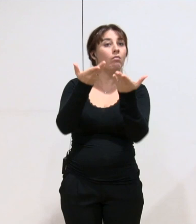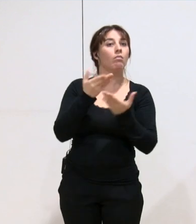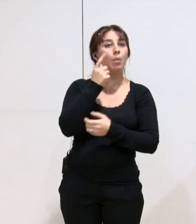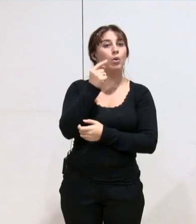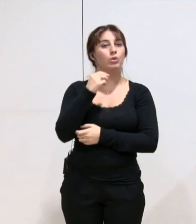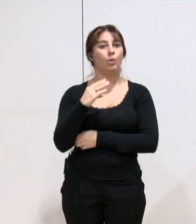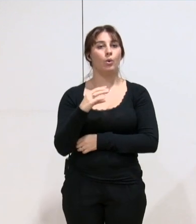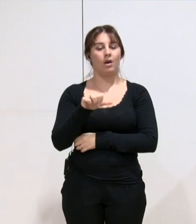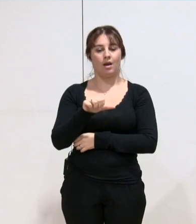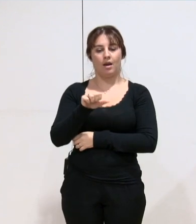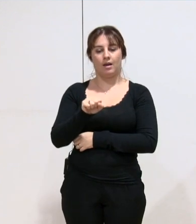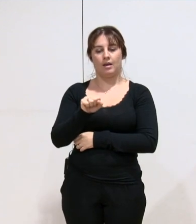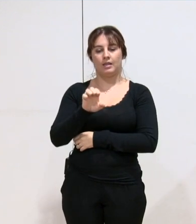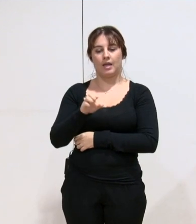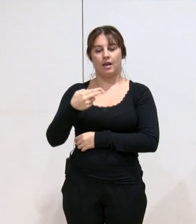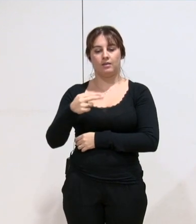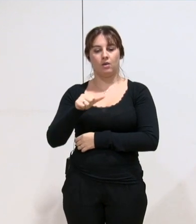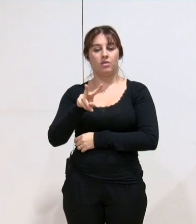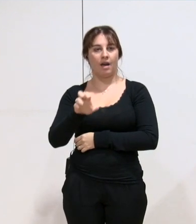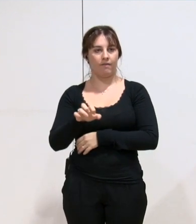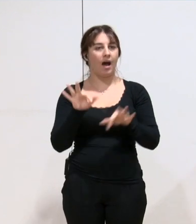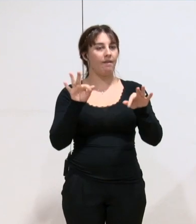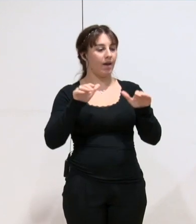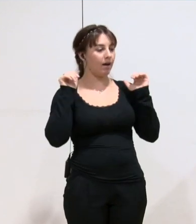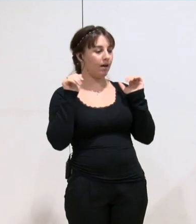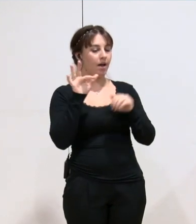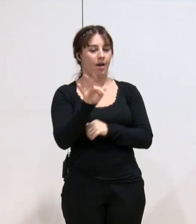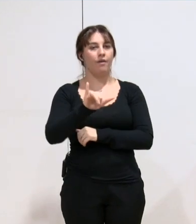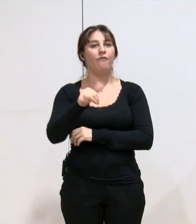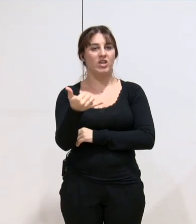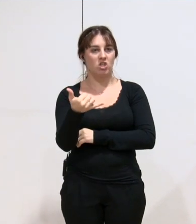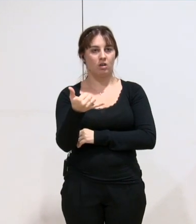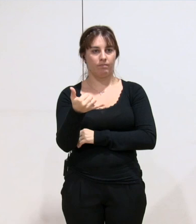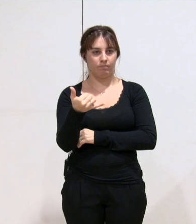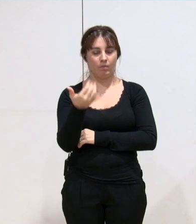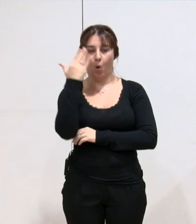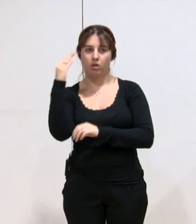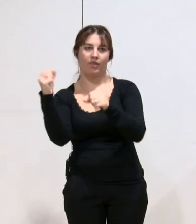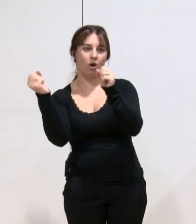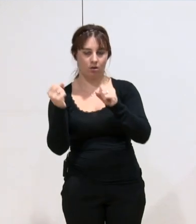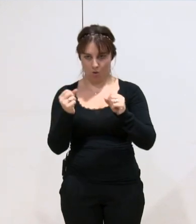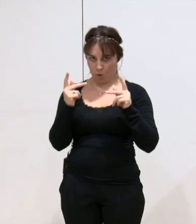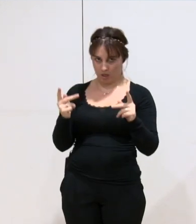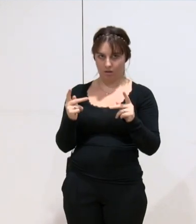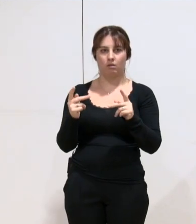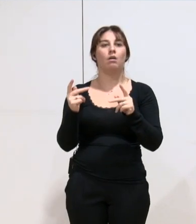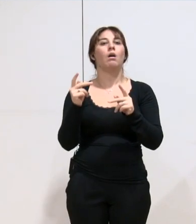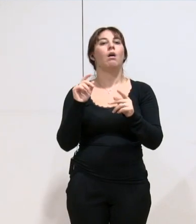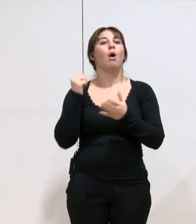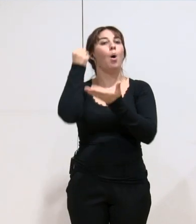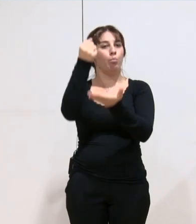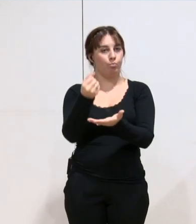Cazenave. Abstention sur le FIGE et le reste pour. Très bien. Donc vote pour sur les bourses